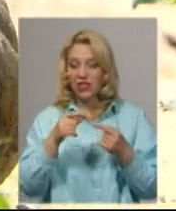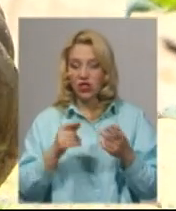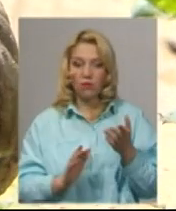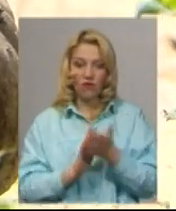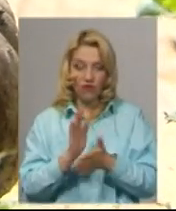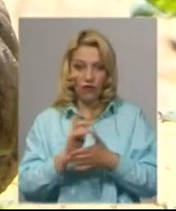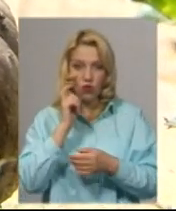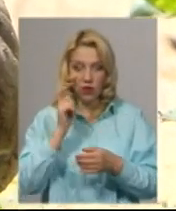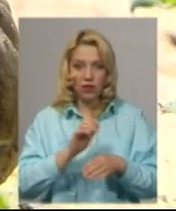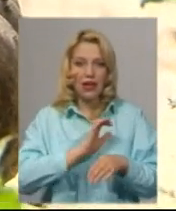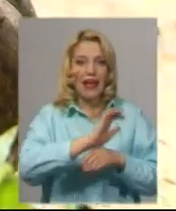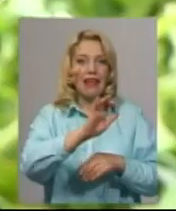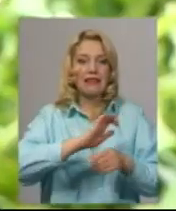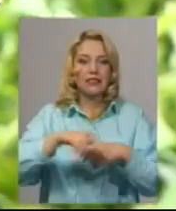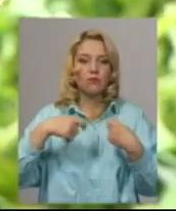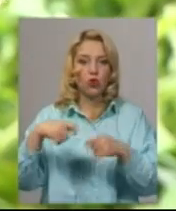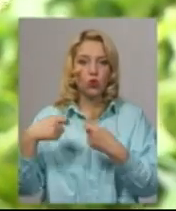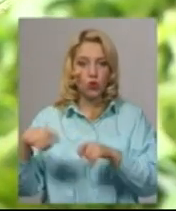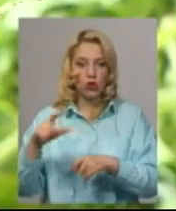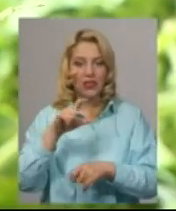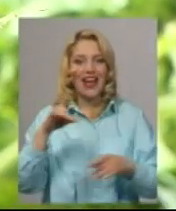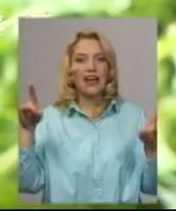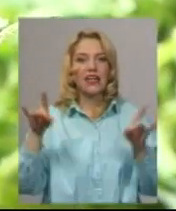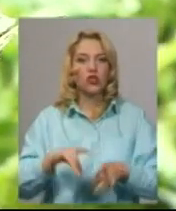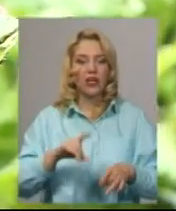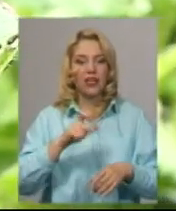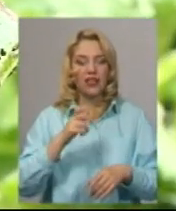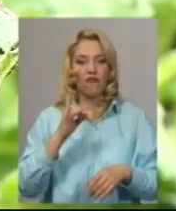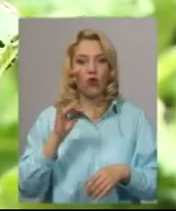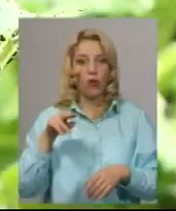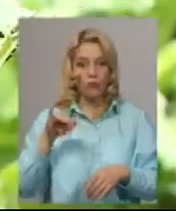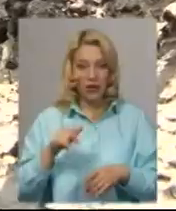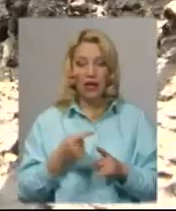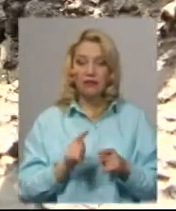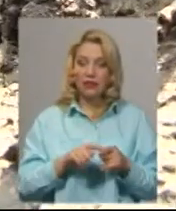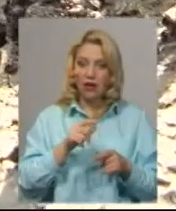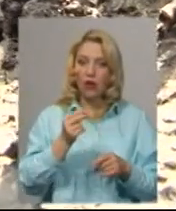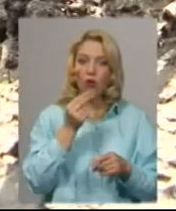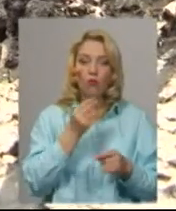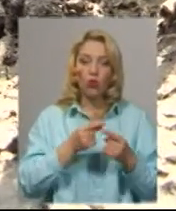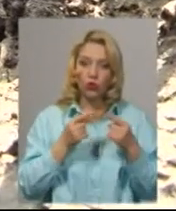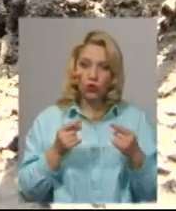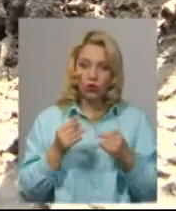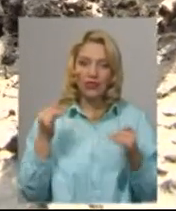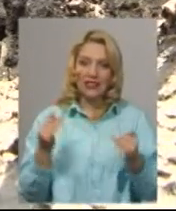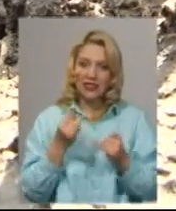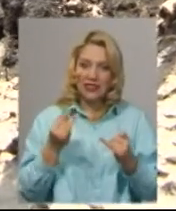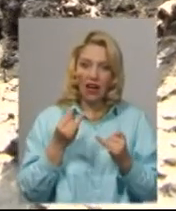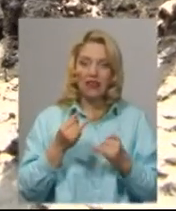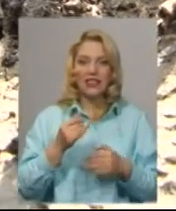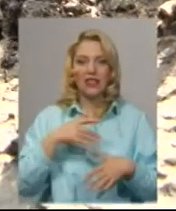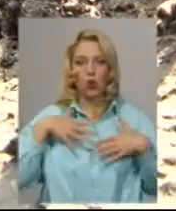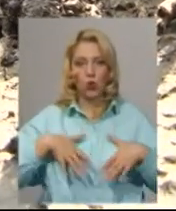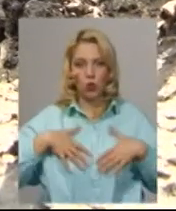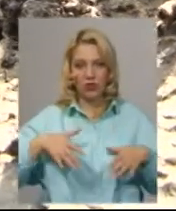експортують у ресторани країни Европи. Каже, продукцію зацікавилися грузинські ресторатори. Леся Боровець, Олександр Горішевський. Новини на